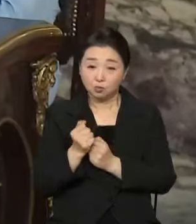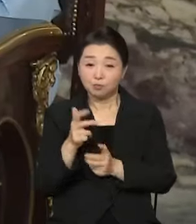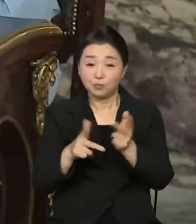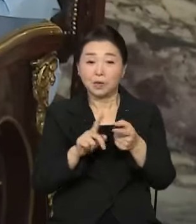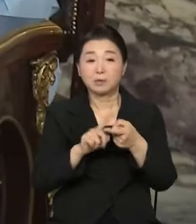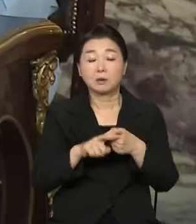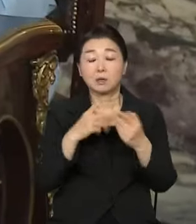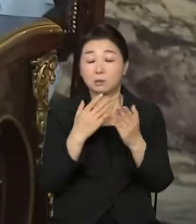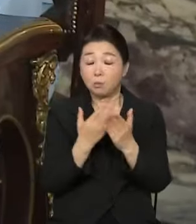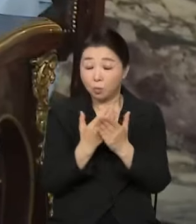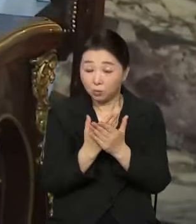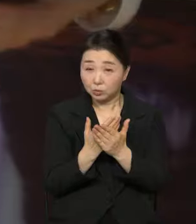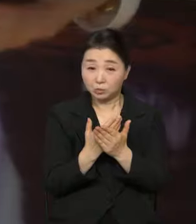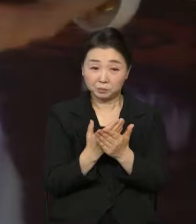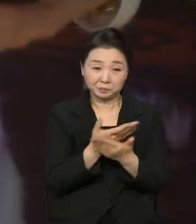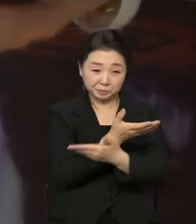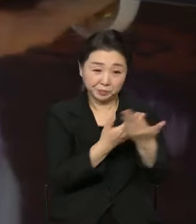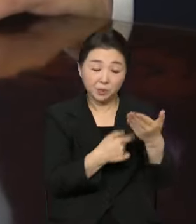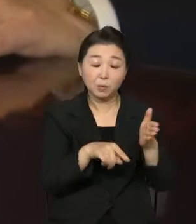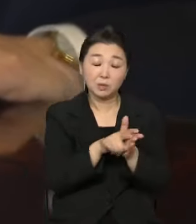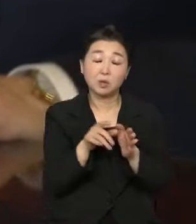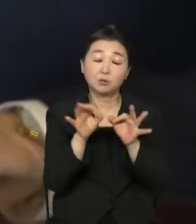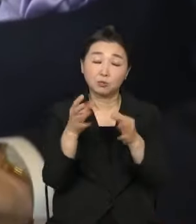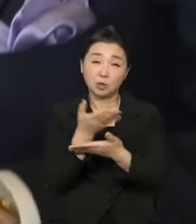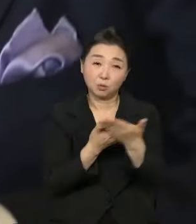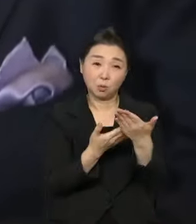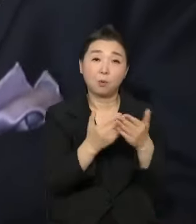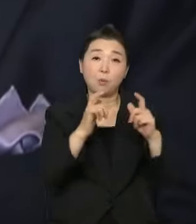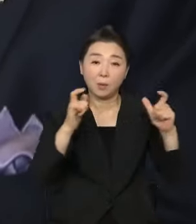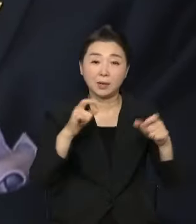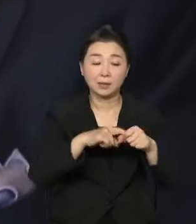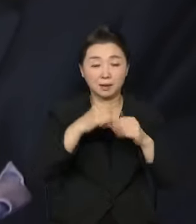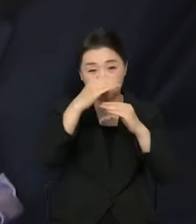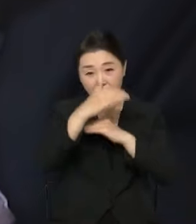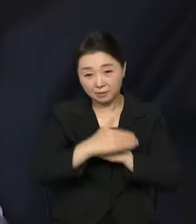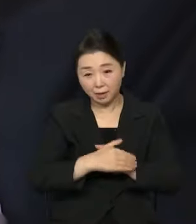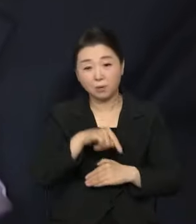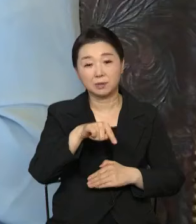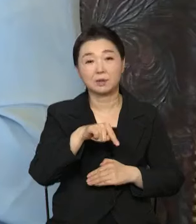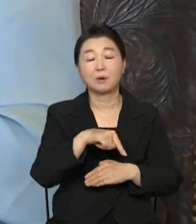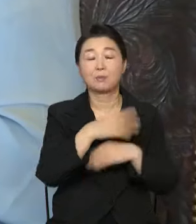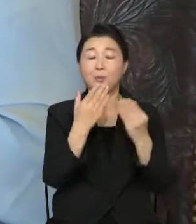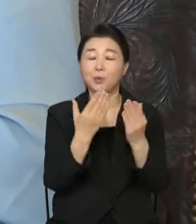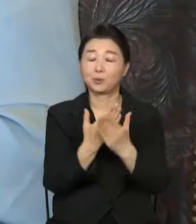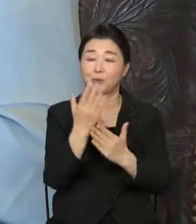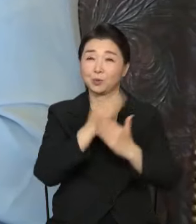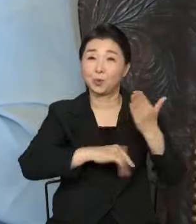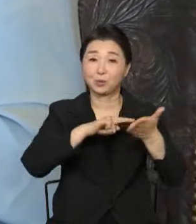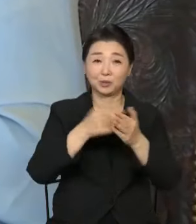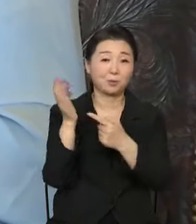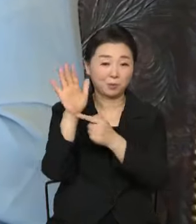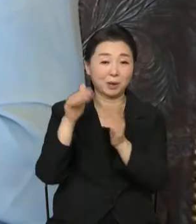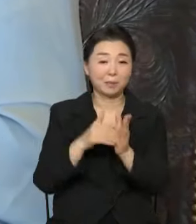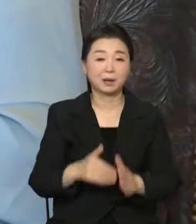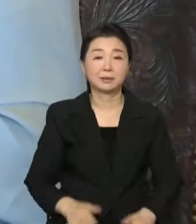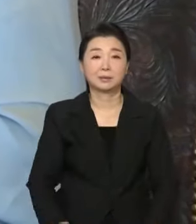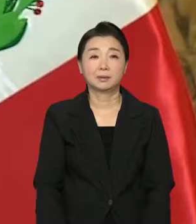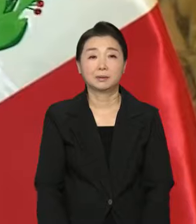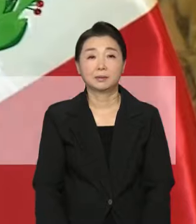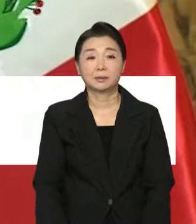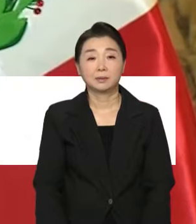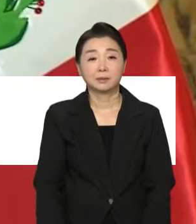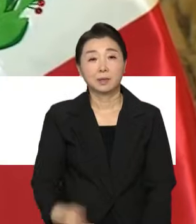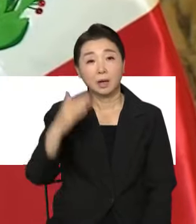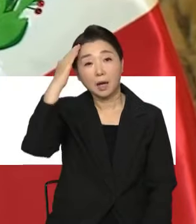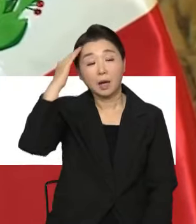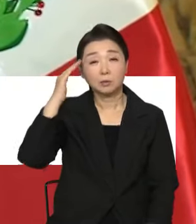위해 광업 분야에 대한 투자와 교역을 확대하는 등의 내용이 담긴 공동 선언문을 채택했습니다. 우리